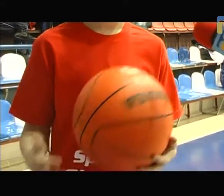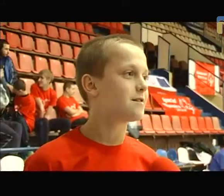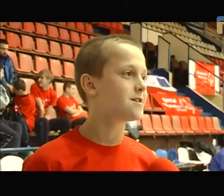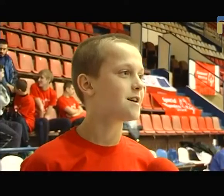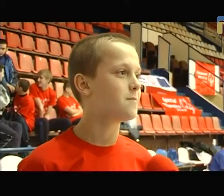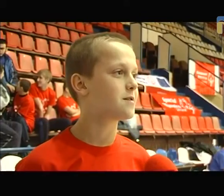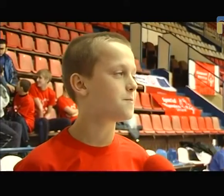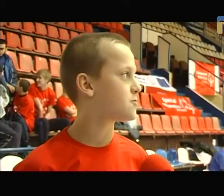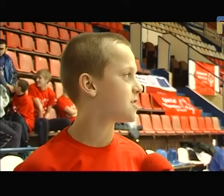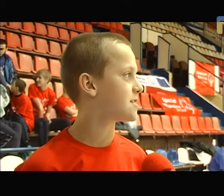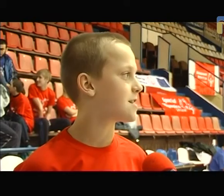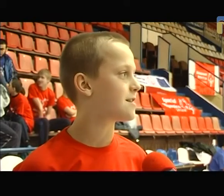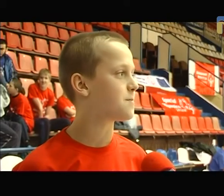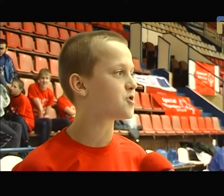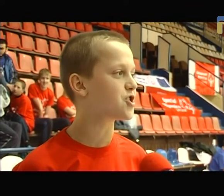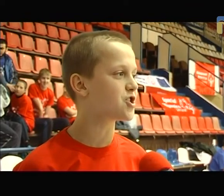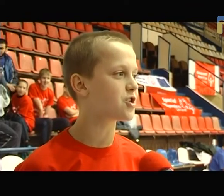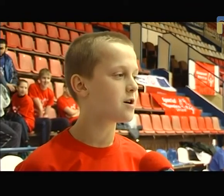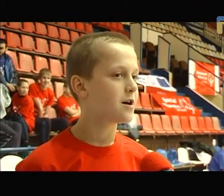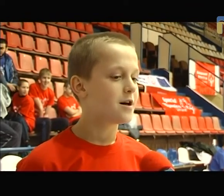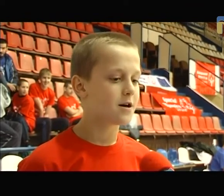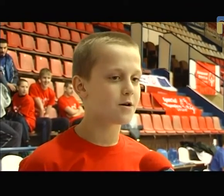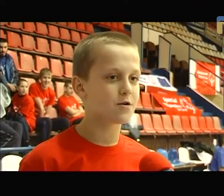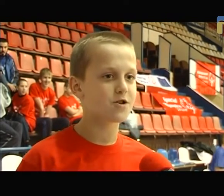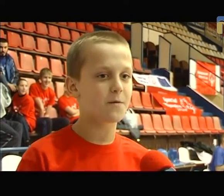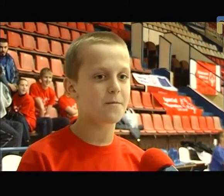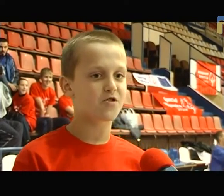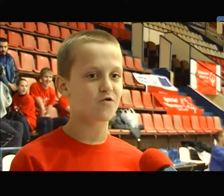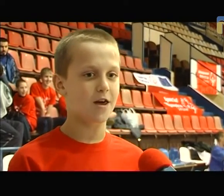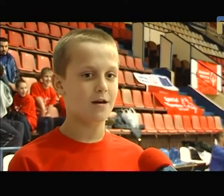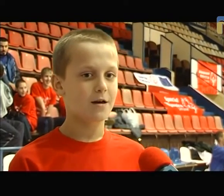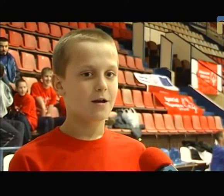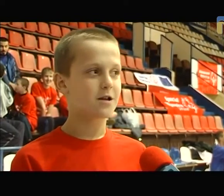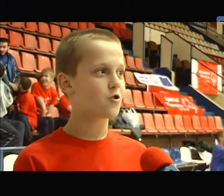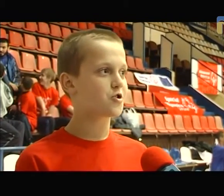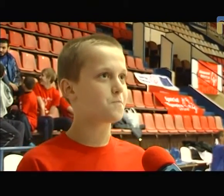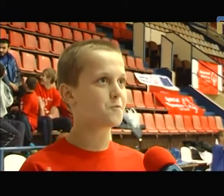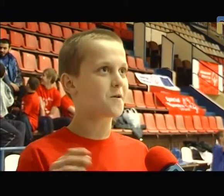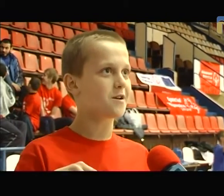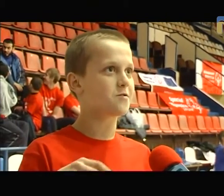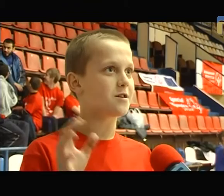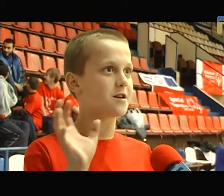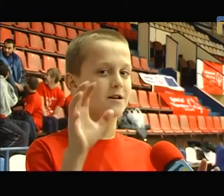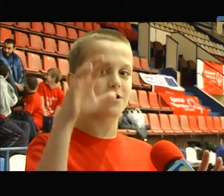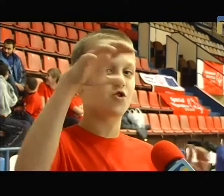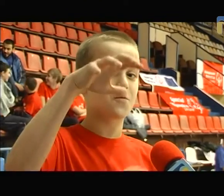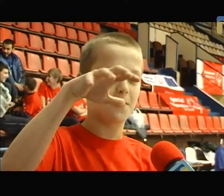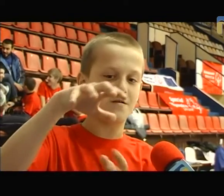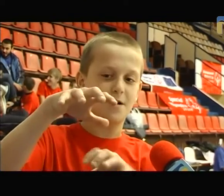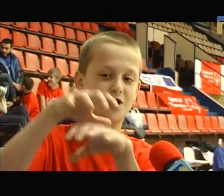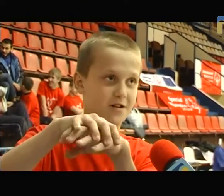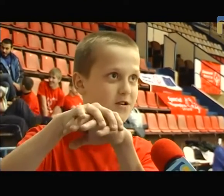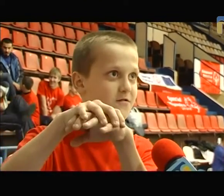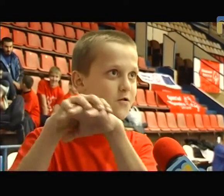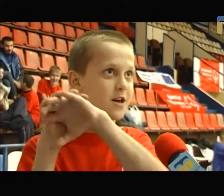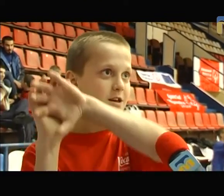всякие. Слем – это получается, когда ты бежишь, и у тебя мяч в руке, ты должен подпрыгнуть, и чтобы